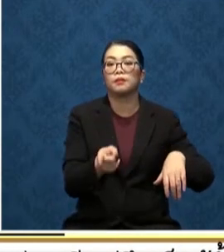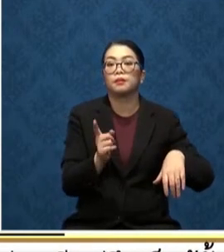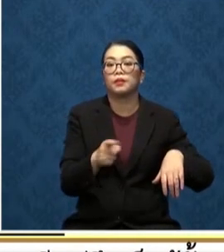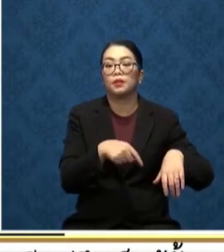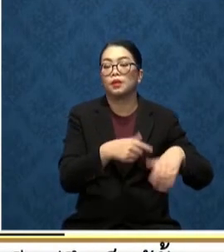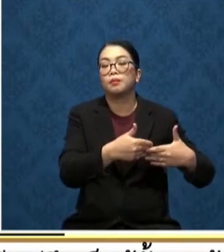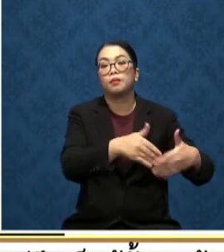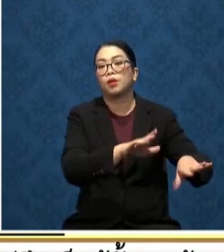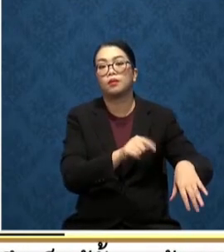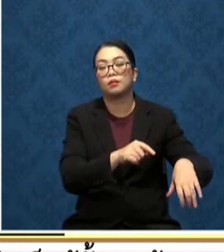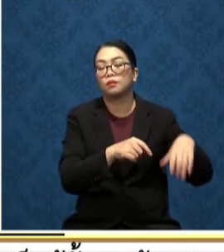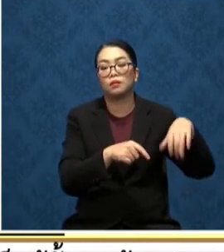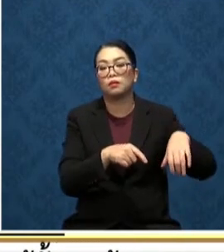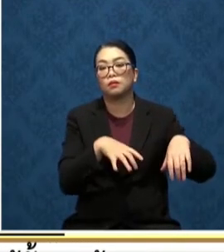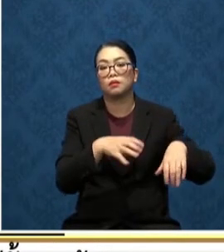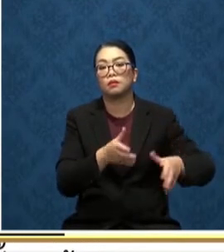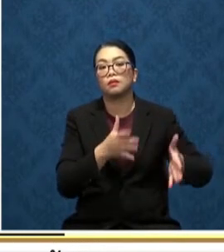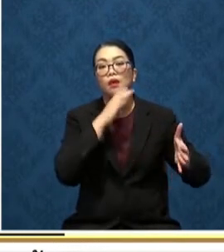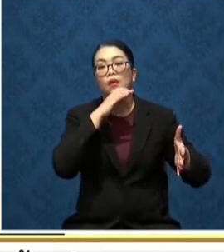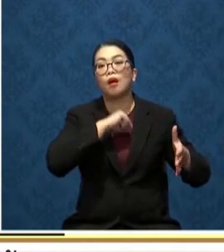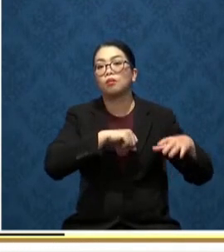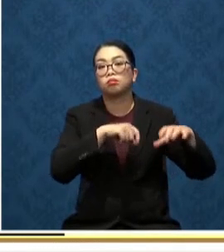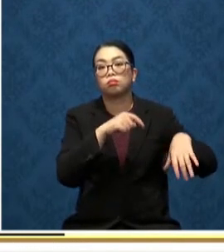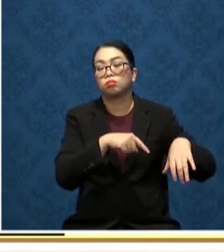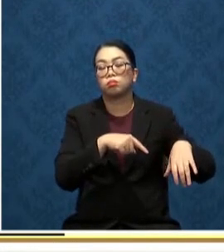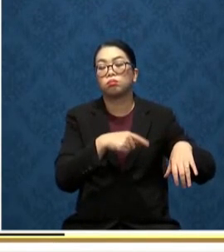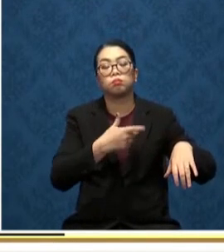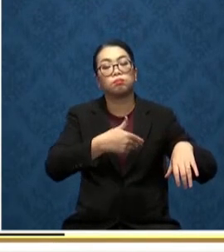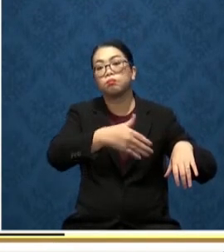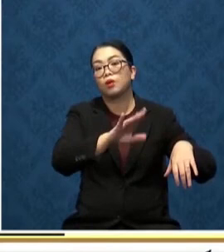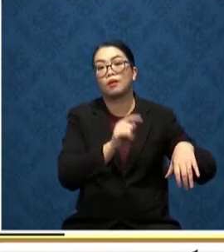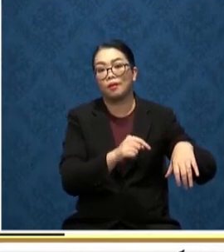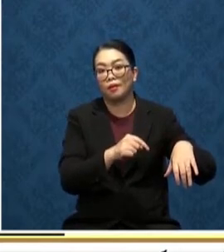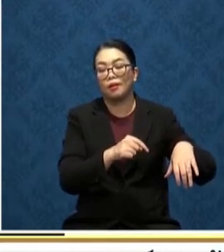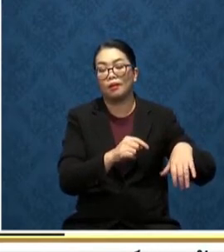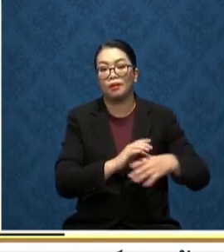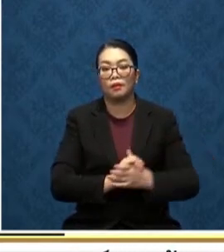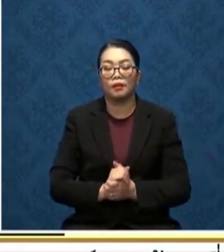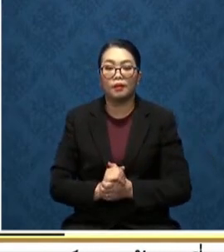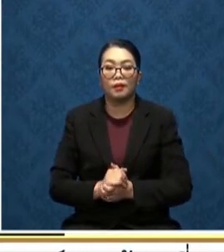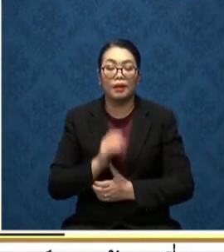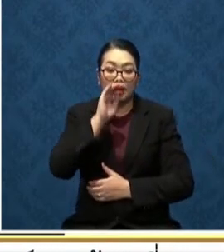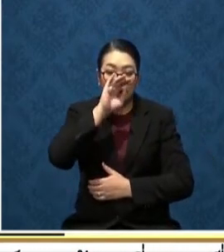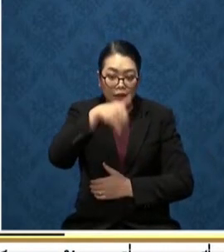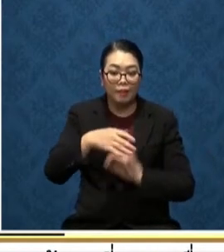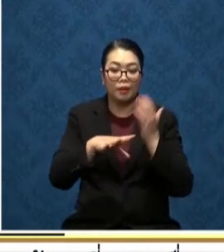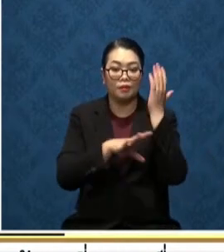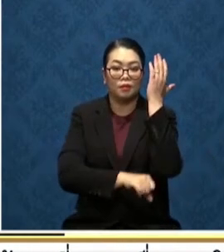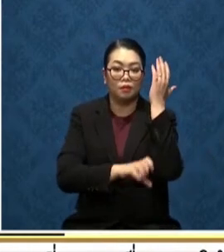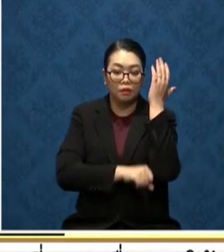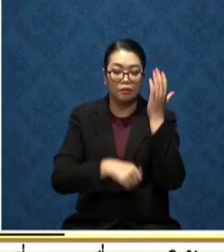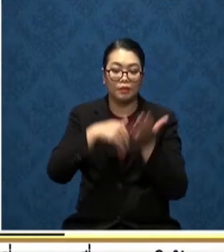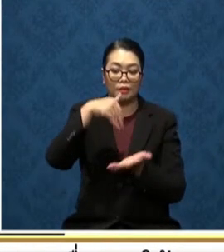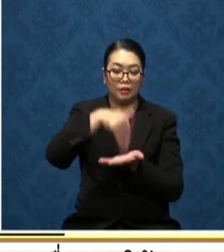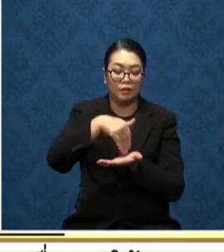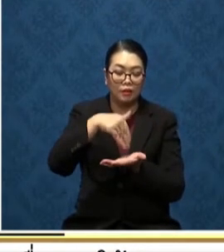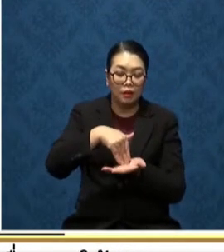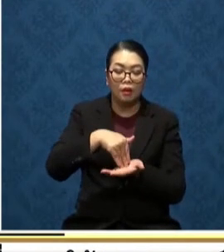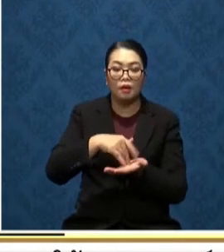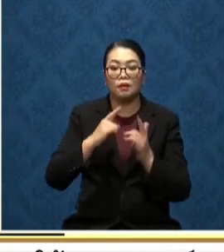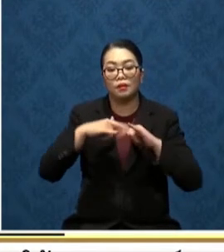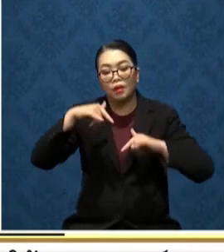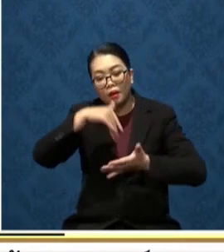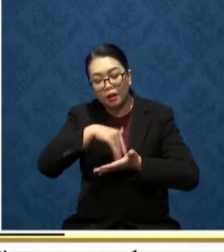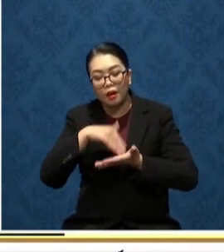ซึ่งในจัหวดสงขรíd.ใเกตกรวกวรวก Beast มีสารหะกลางถส